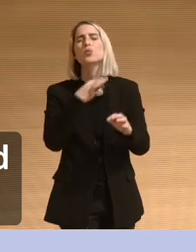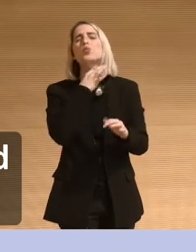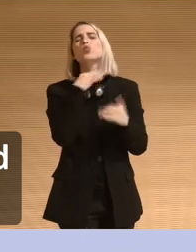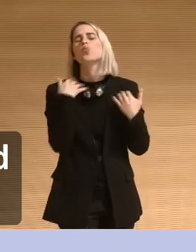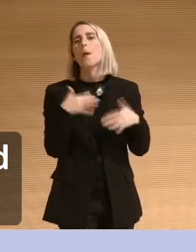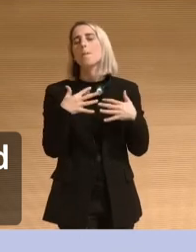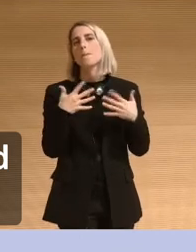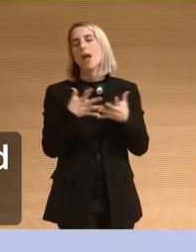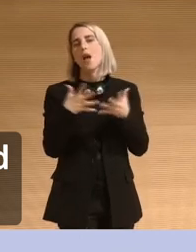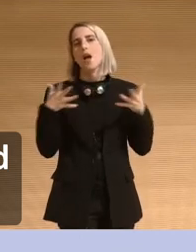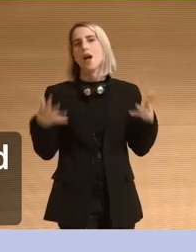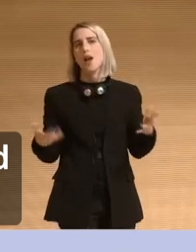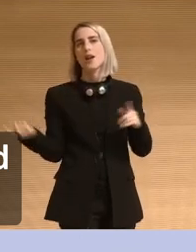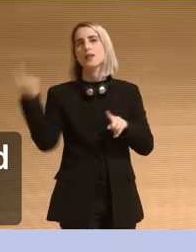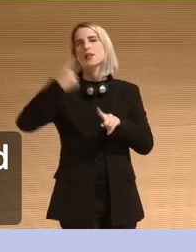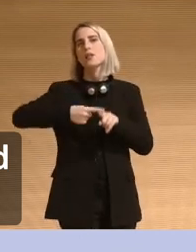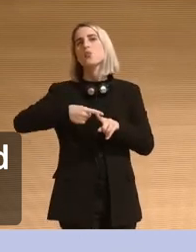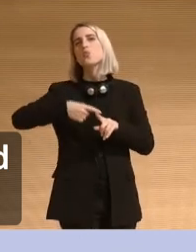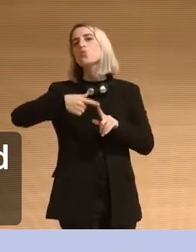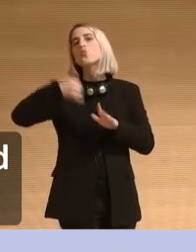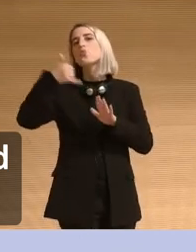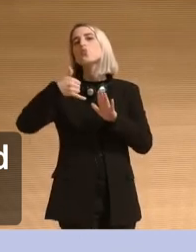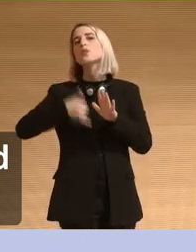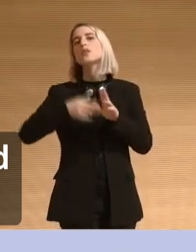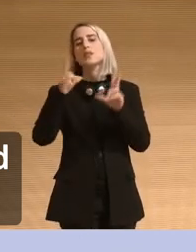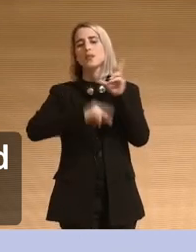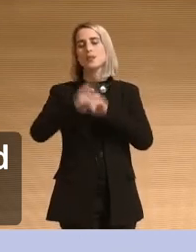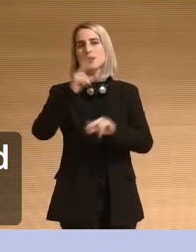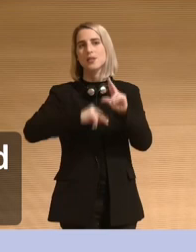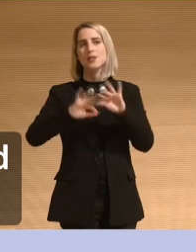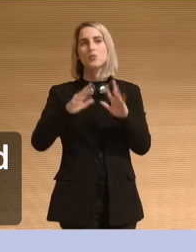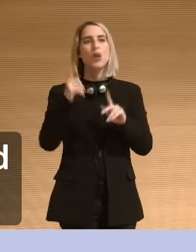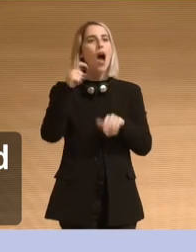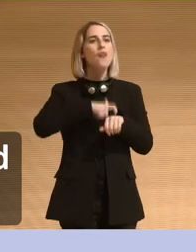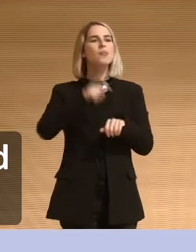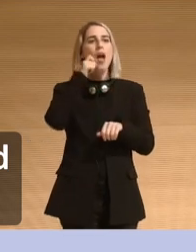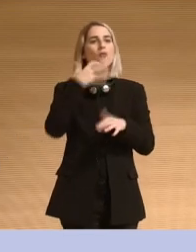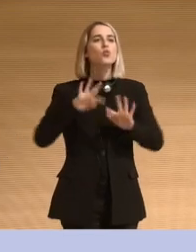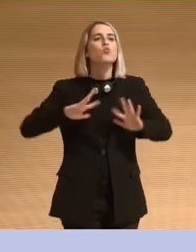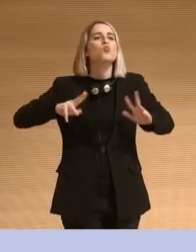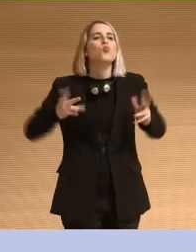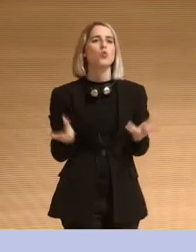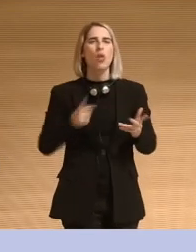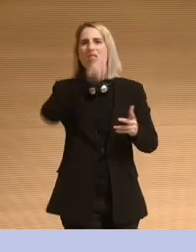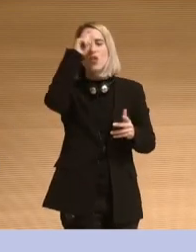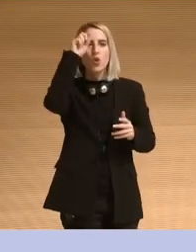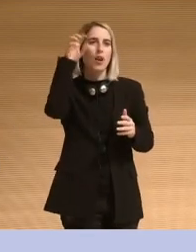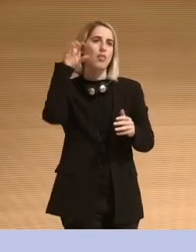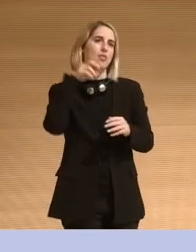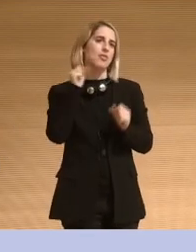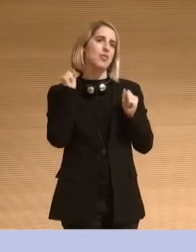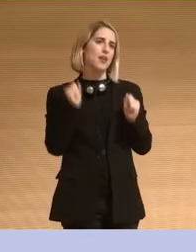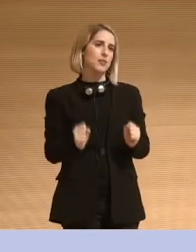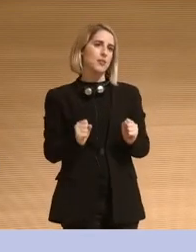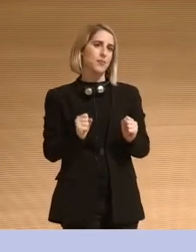ουσιαστική συζήτηση γύρω από τον ελληνικό πολιτισμό και τους αυτούς μας αυτή τη στιγμή τη δύσκολη. Σε 2 χρόνια